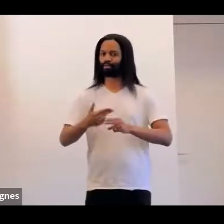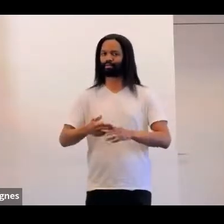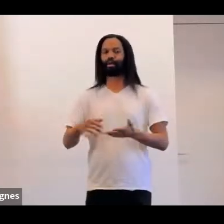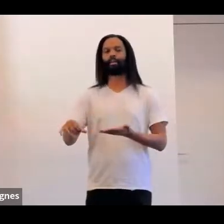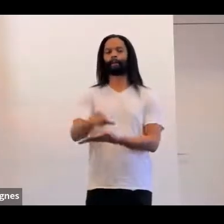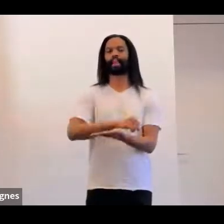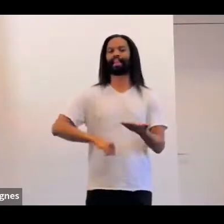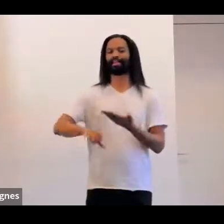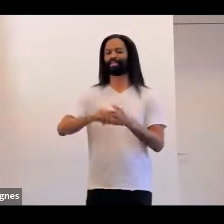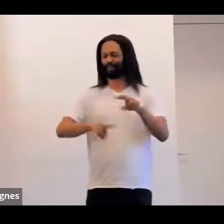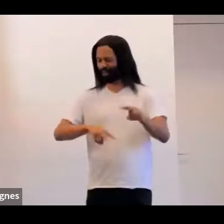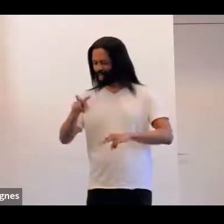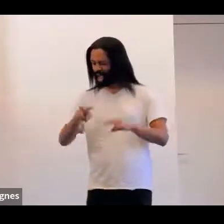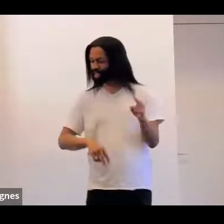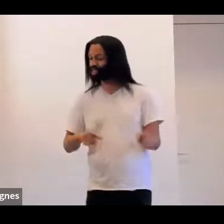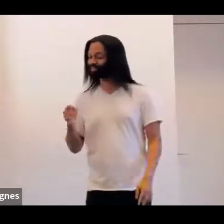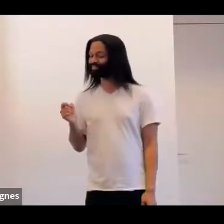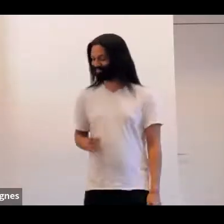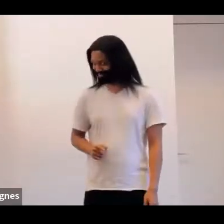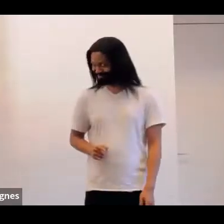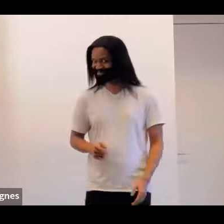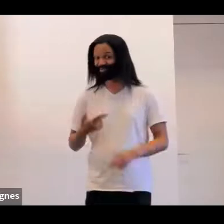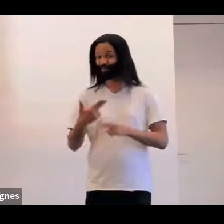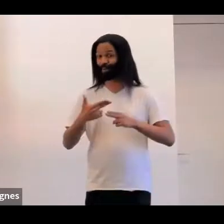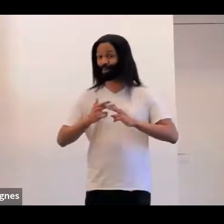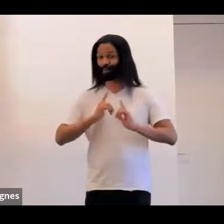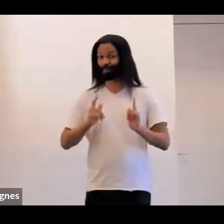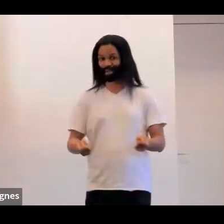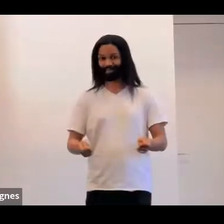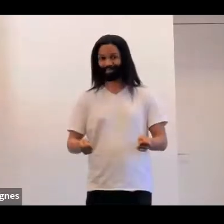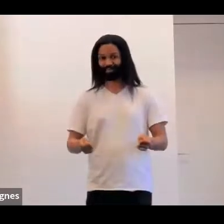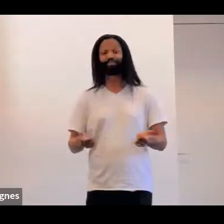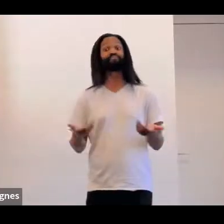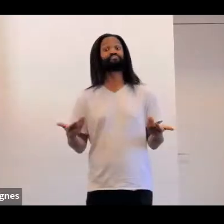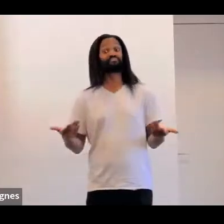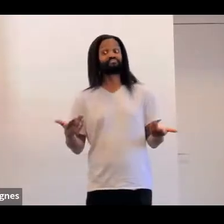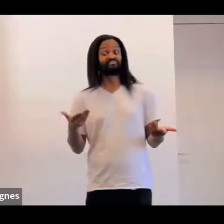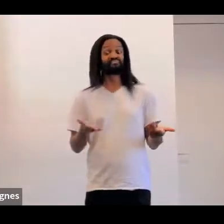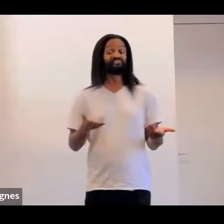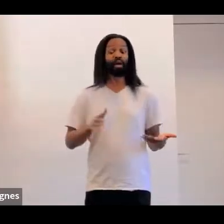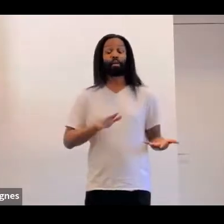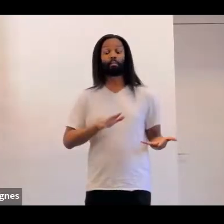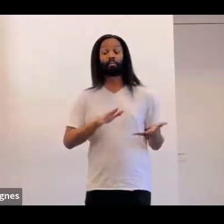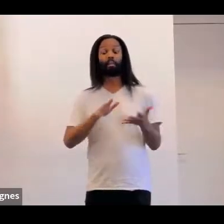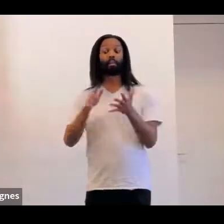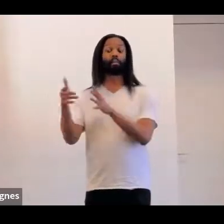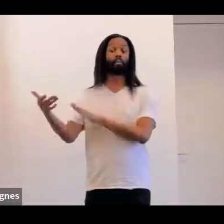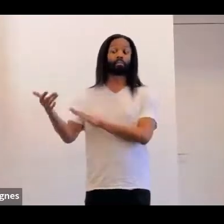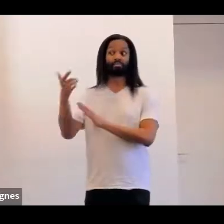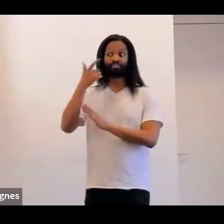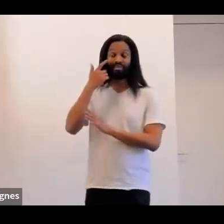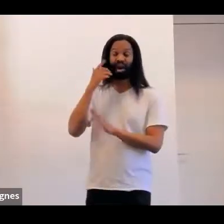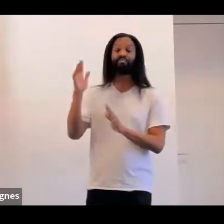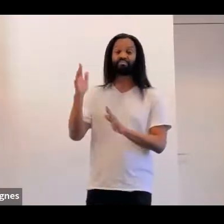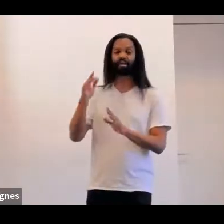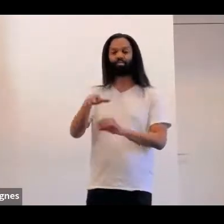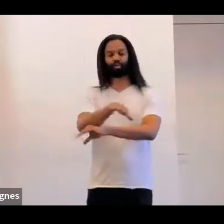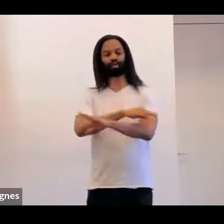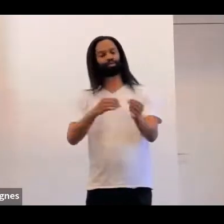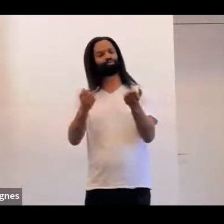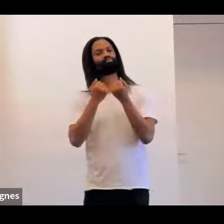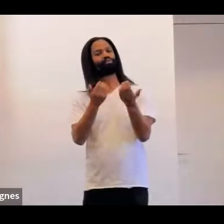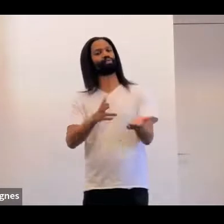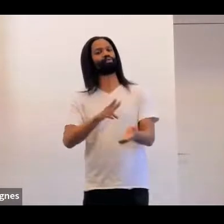aussi nous verrons comment ce lieu de vie évolue, sera proposé aux habitants avec un maximum de